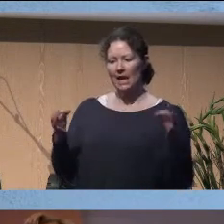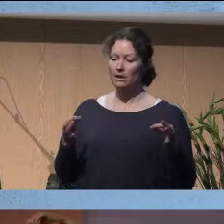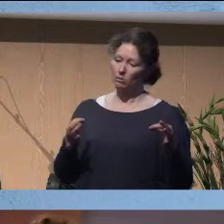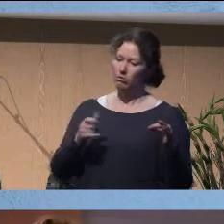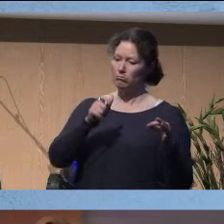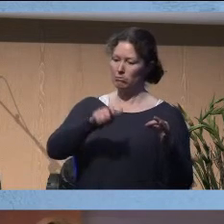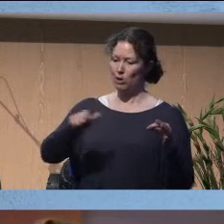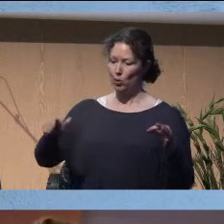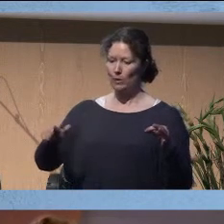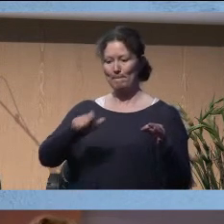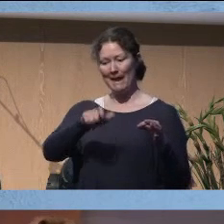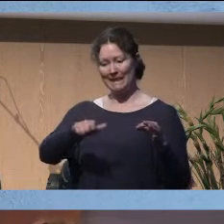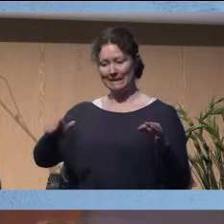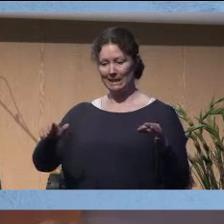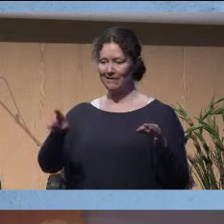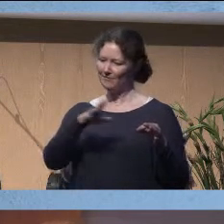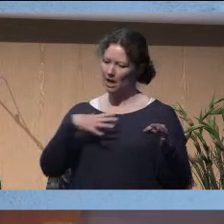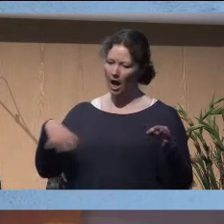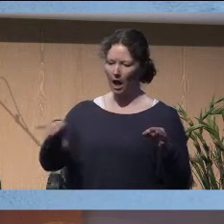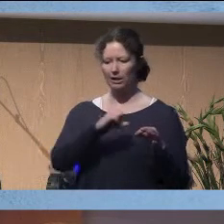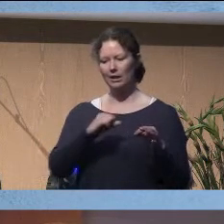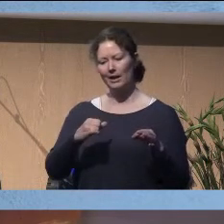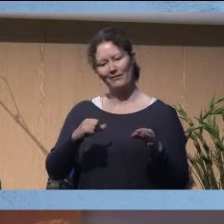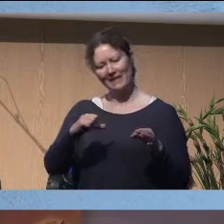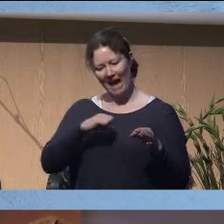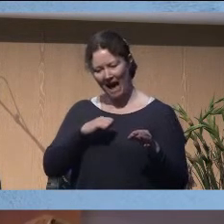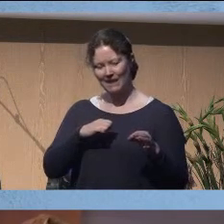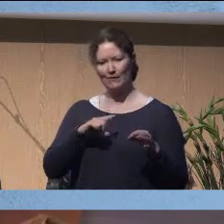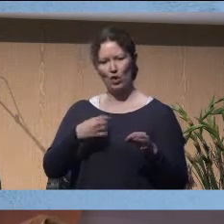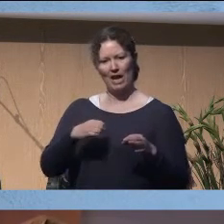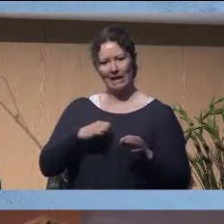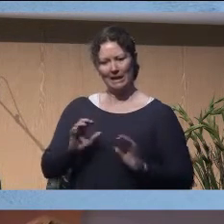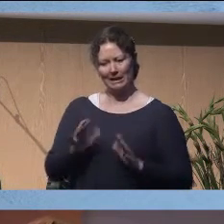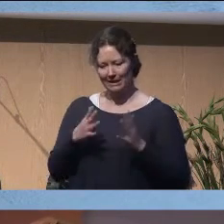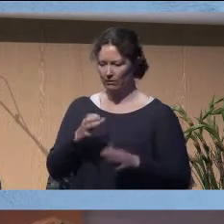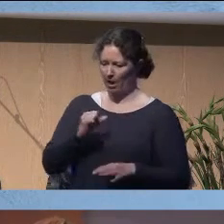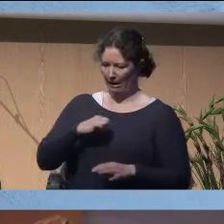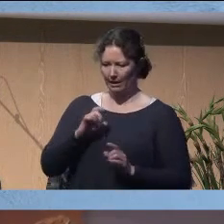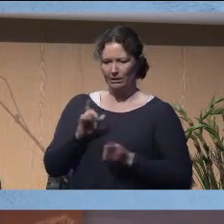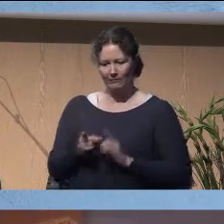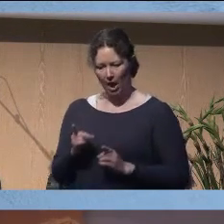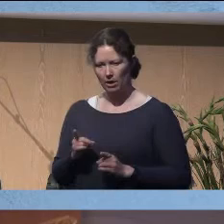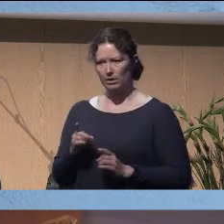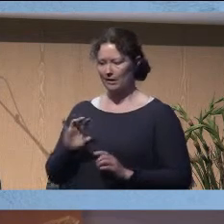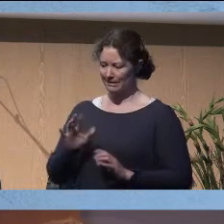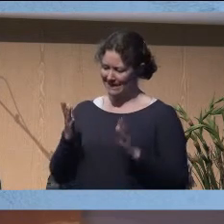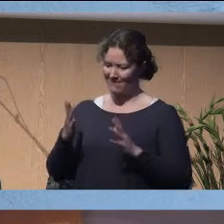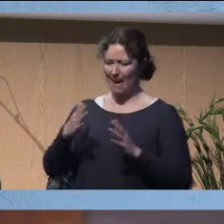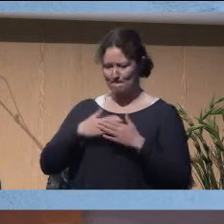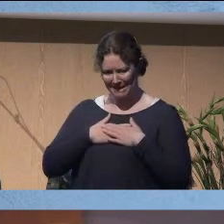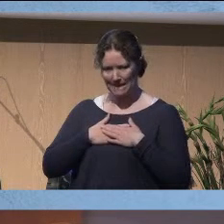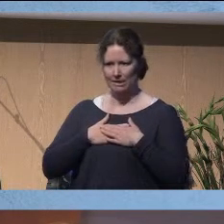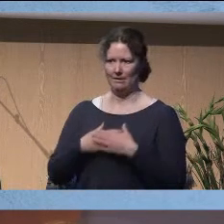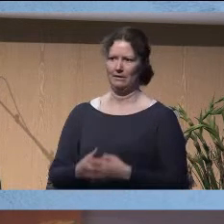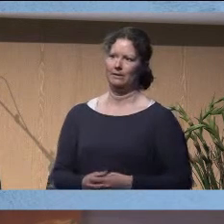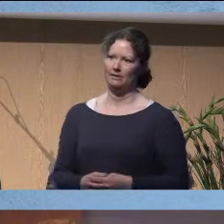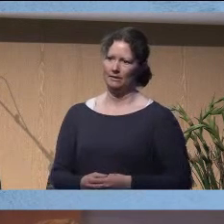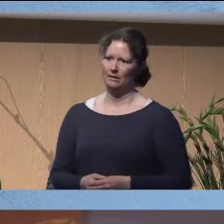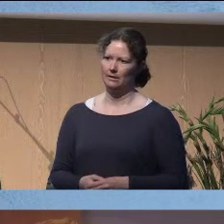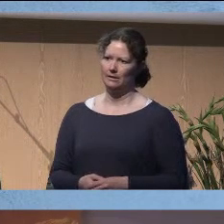personene, menneskene, vi alle eier våre egne liv. Vi tar våre egne valg. Livet mitt.